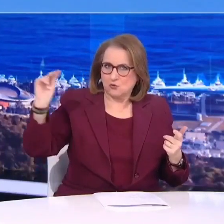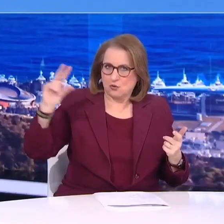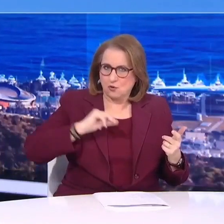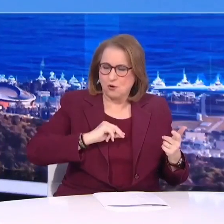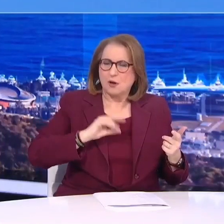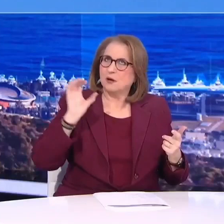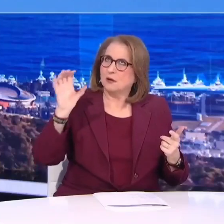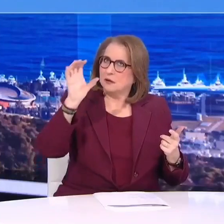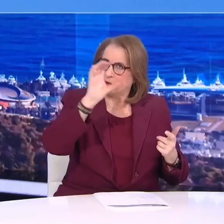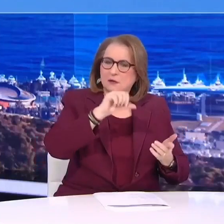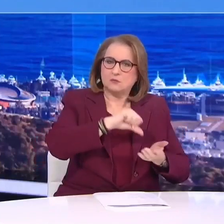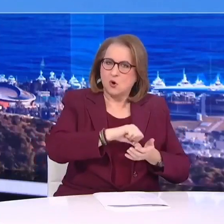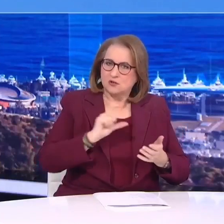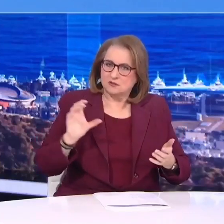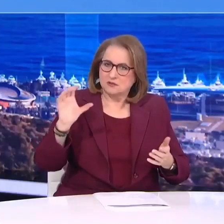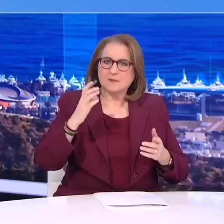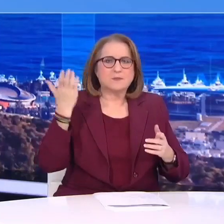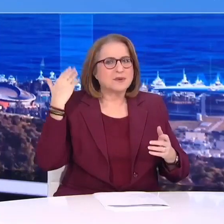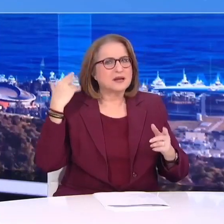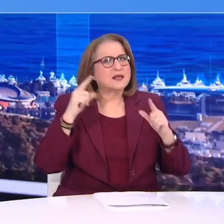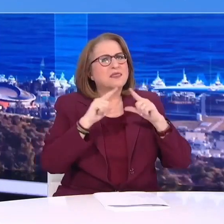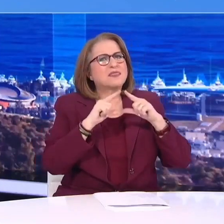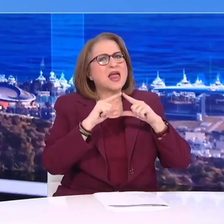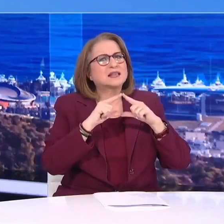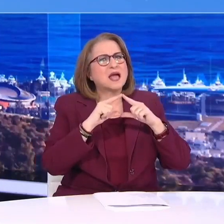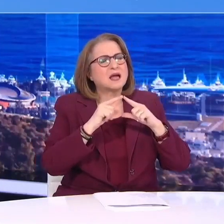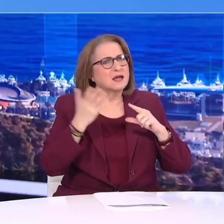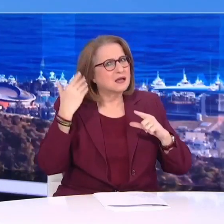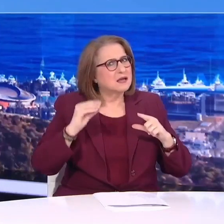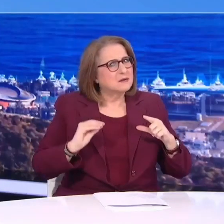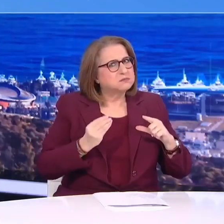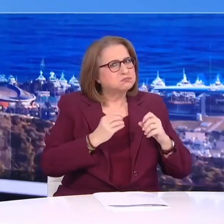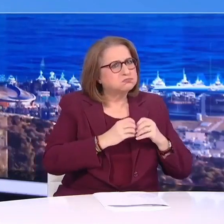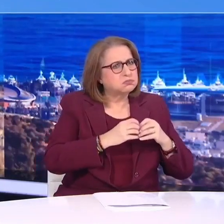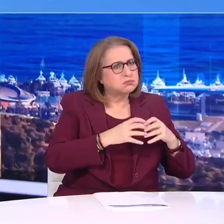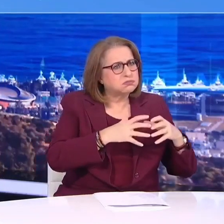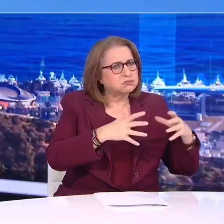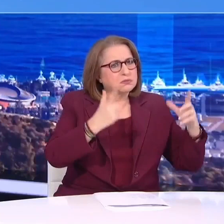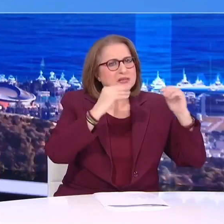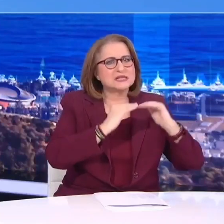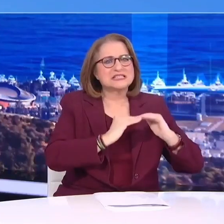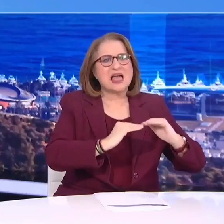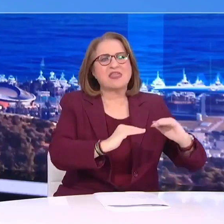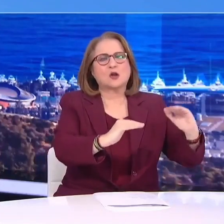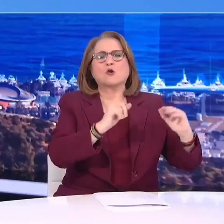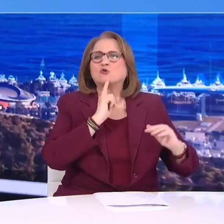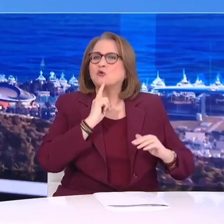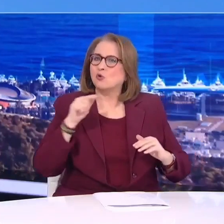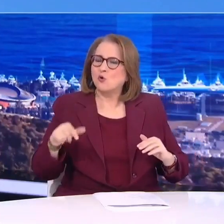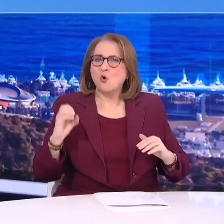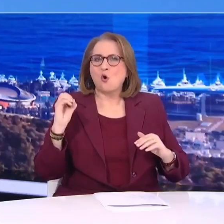σε άλλες χώρες, το είδαμε και εν μέρει και με τη Δέλτα όταν δημιούργησε ένα πικ και μετά δημιούργησε ένα πλατό. Είναι χαρακτηριστικό αυτό που λένε πολλοί